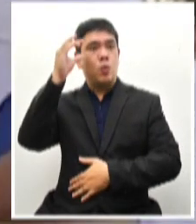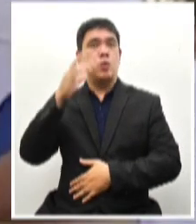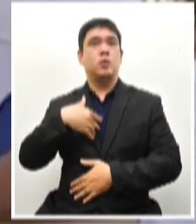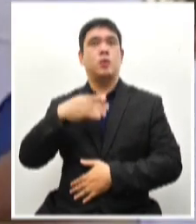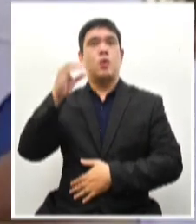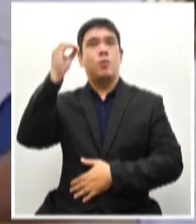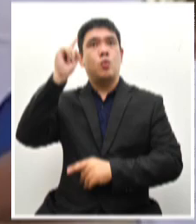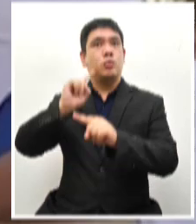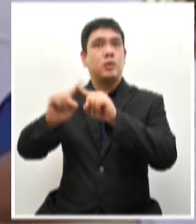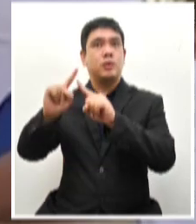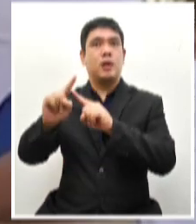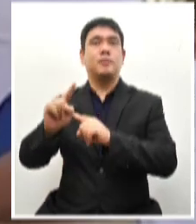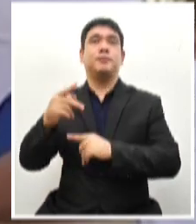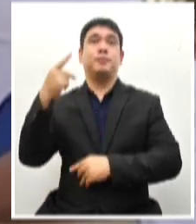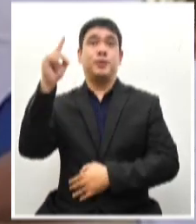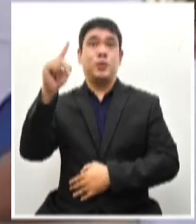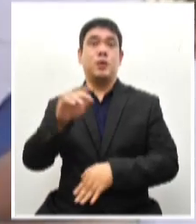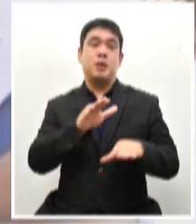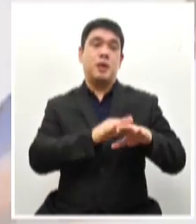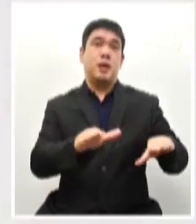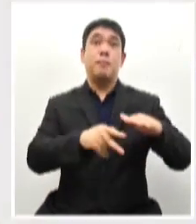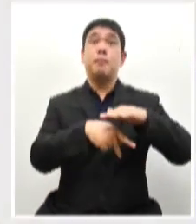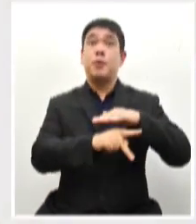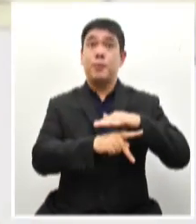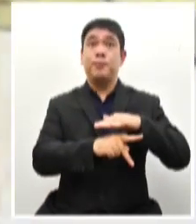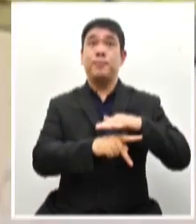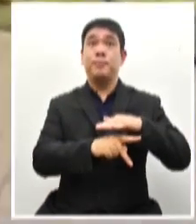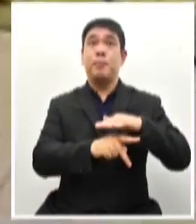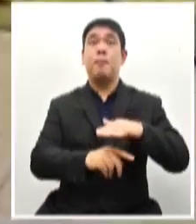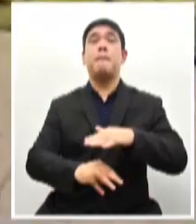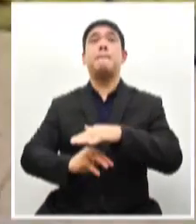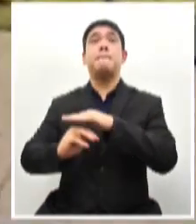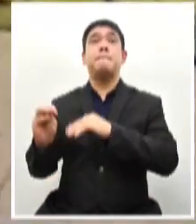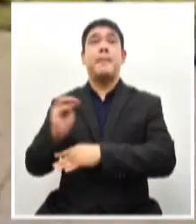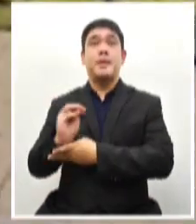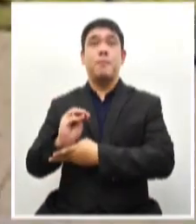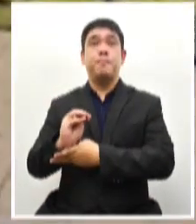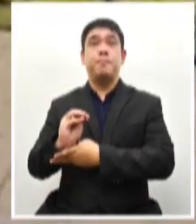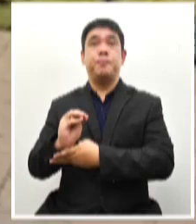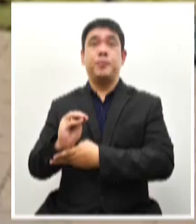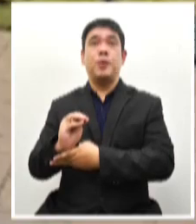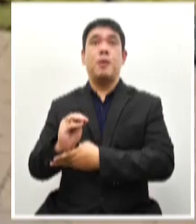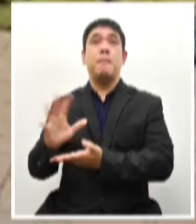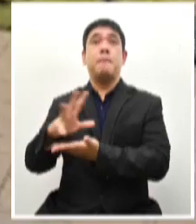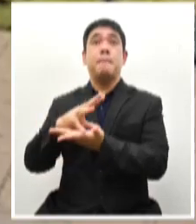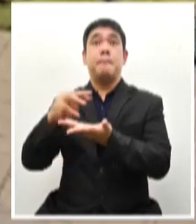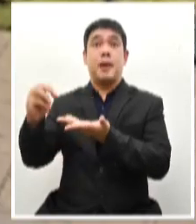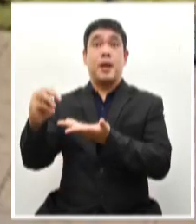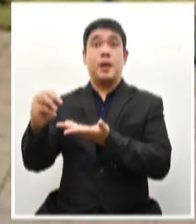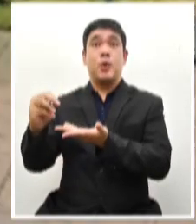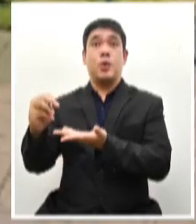างสร้างสรรค์ให้แก่เด็กประถมเด็กมัธยมเด็กอุดมและตลอดไปจนถึ